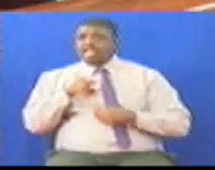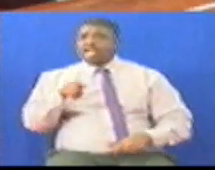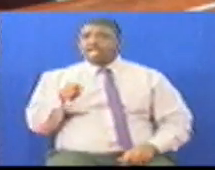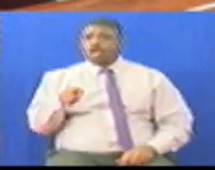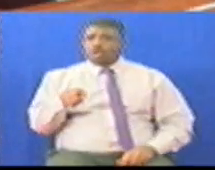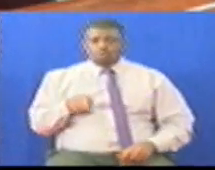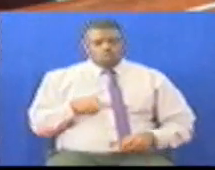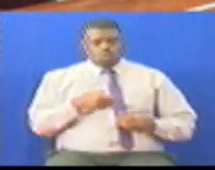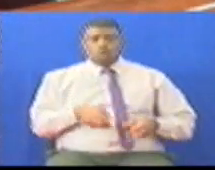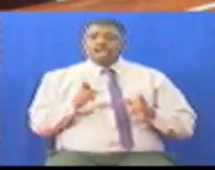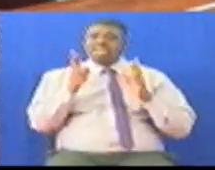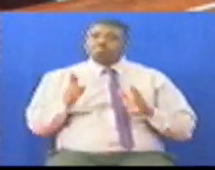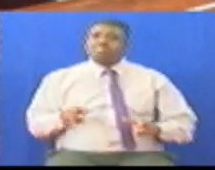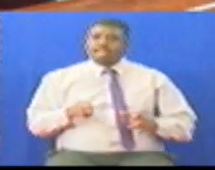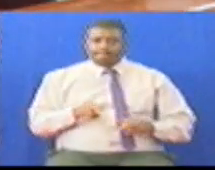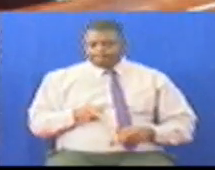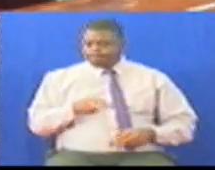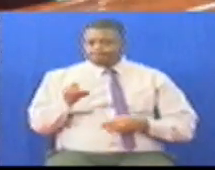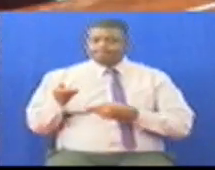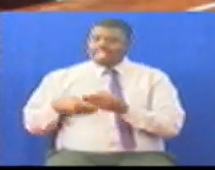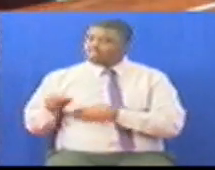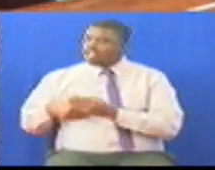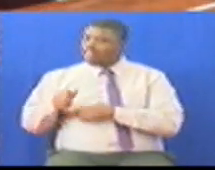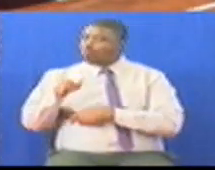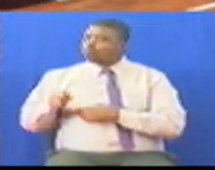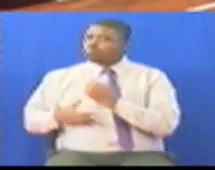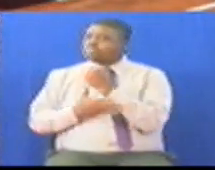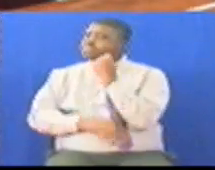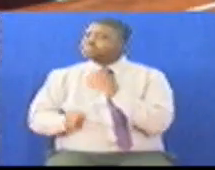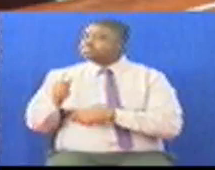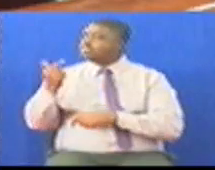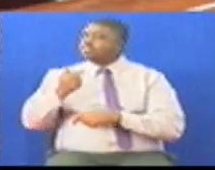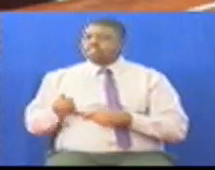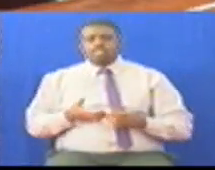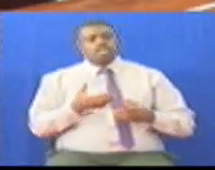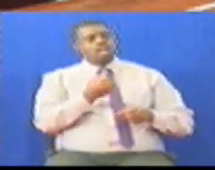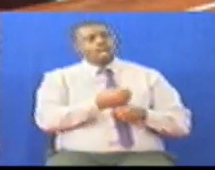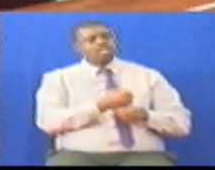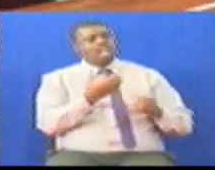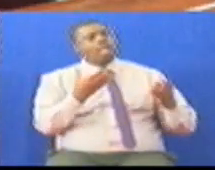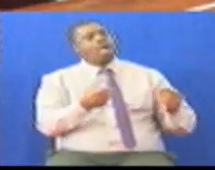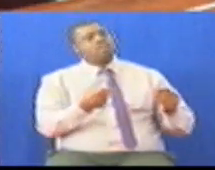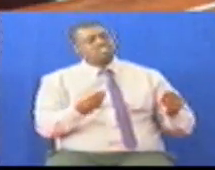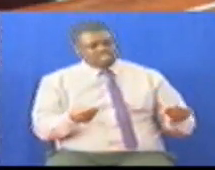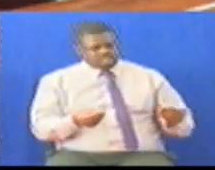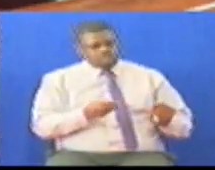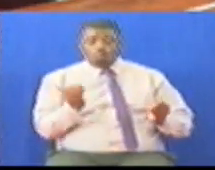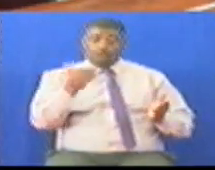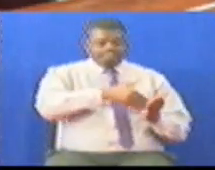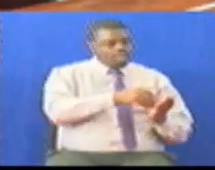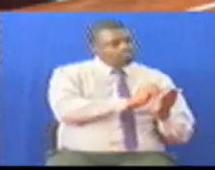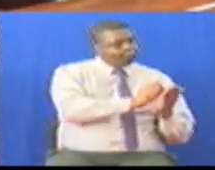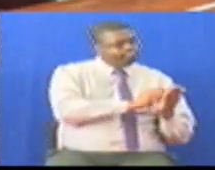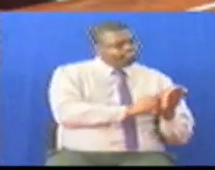wanaorasimisha biashara za wanyonge Tanzania kwa kazi nzuri wanaoifanya. Wamewarahisishia kazi. Ukifika pale unajiandikisha, NIDA